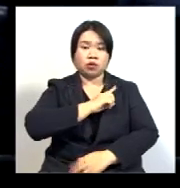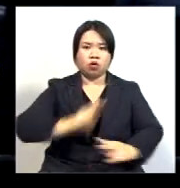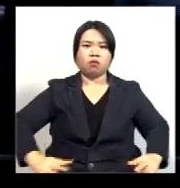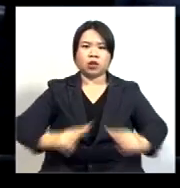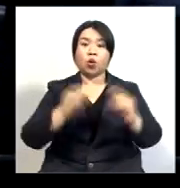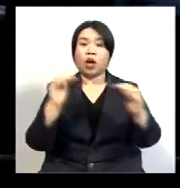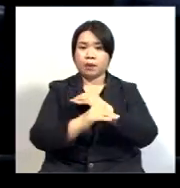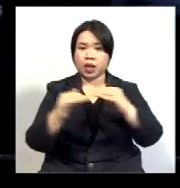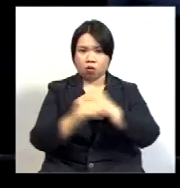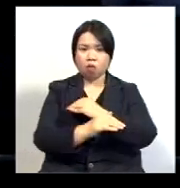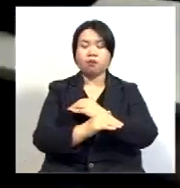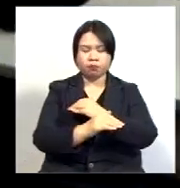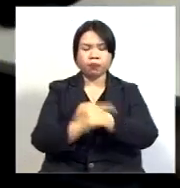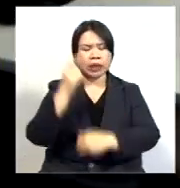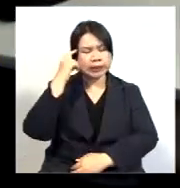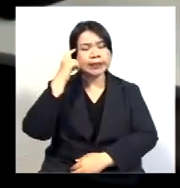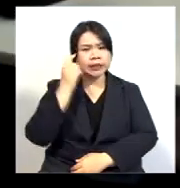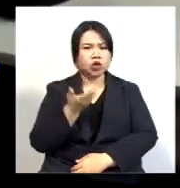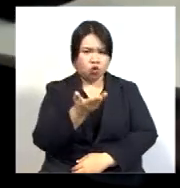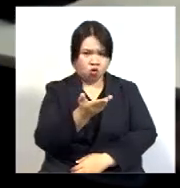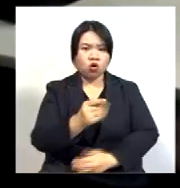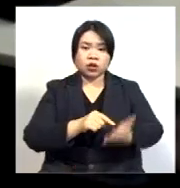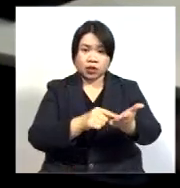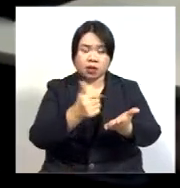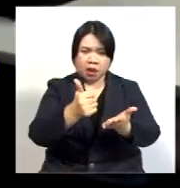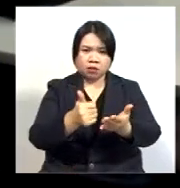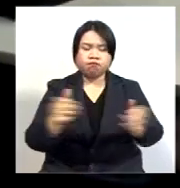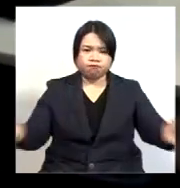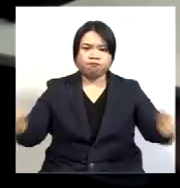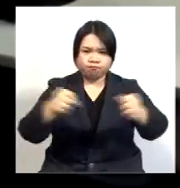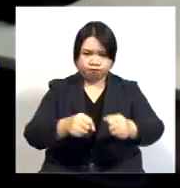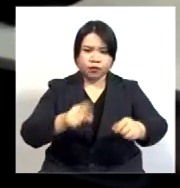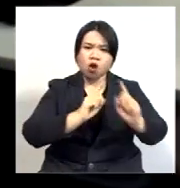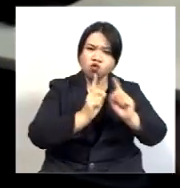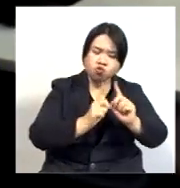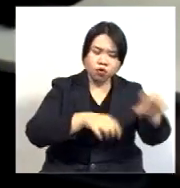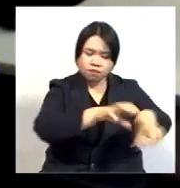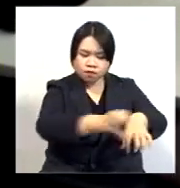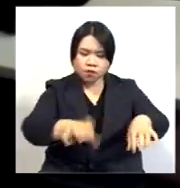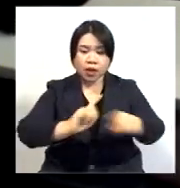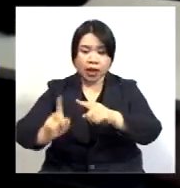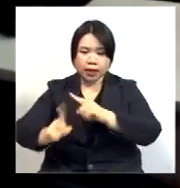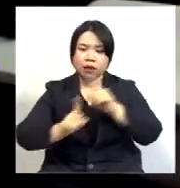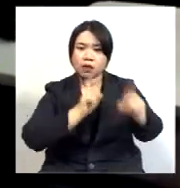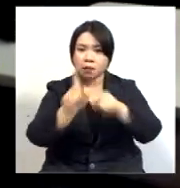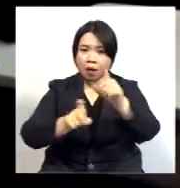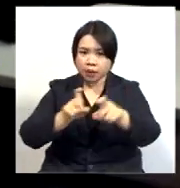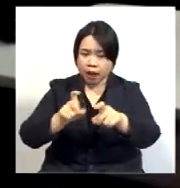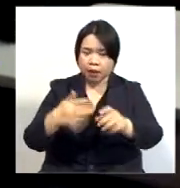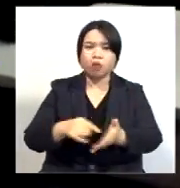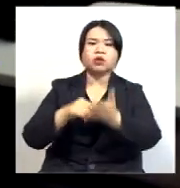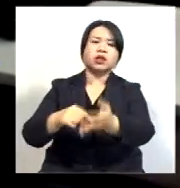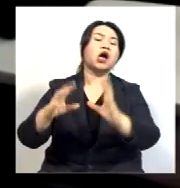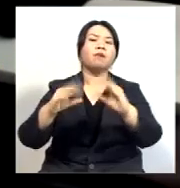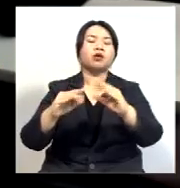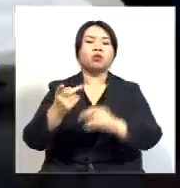รวงคมนาคมนะคะก็เลยเสนอเรื่องของทางออกไปพูดคุยกับทางบริษัทต่างๆและก็ได้ทางออกมาเสนอต่อที่